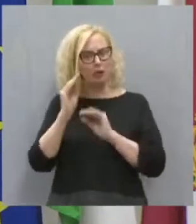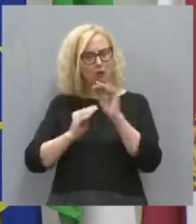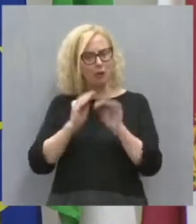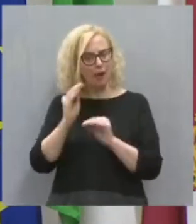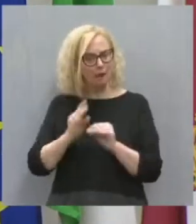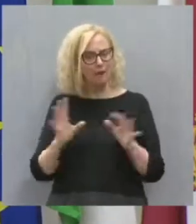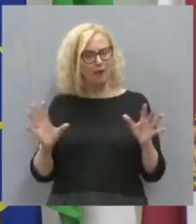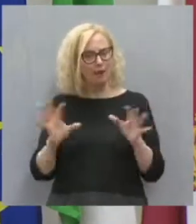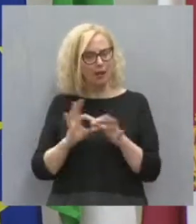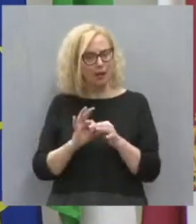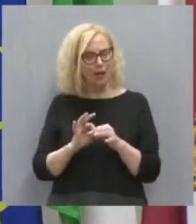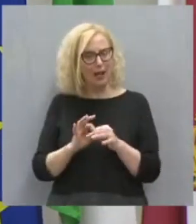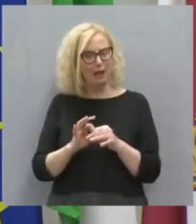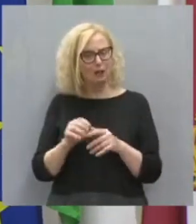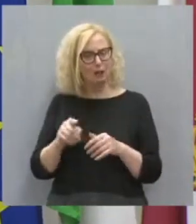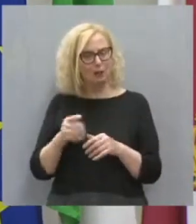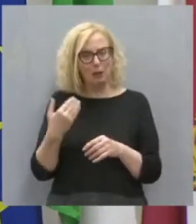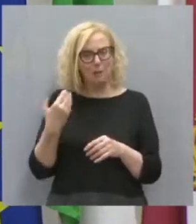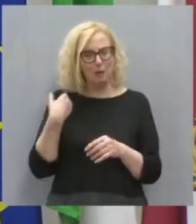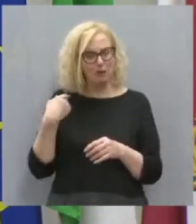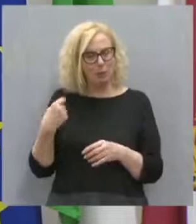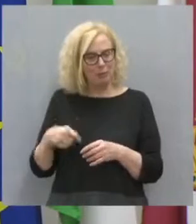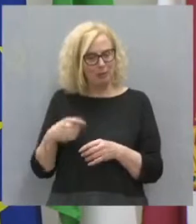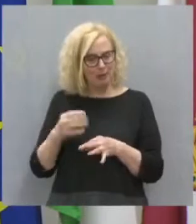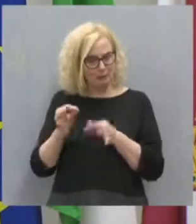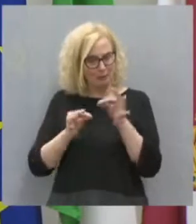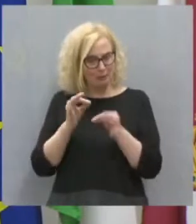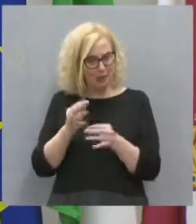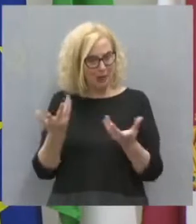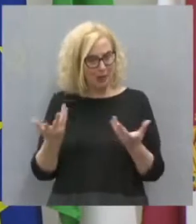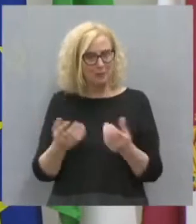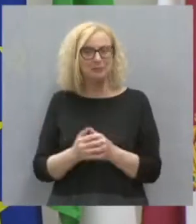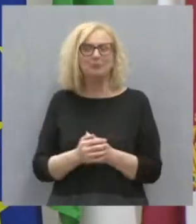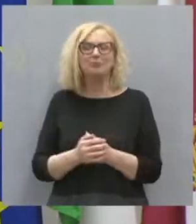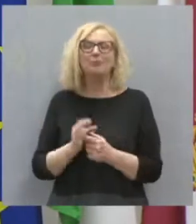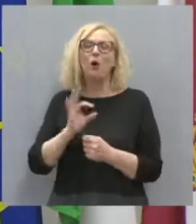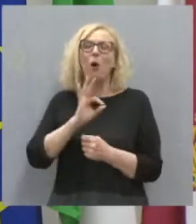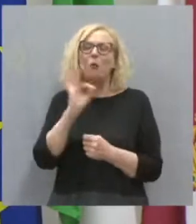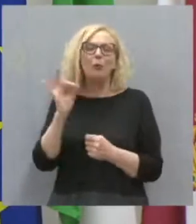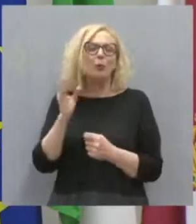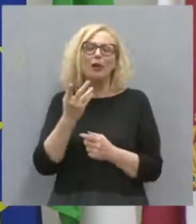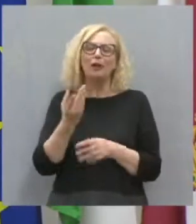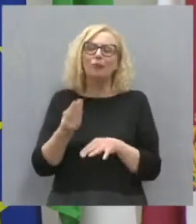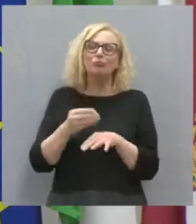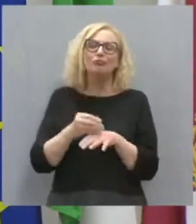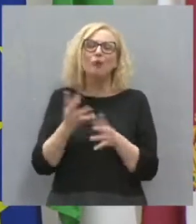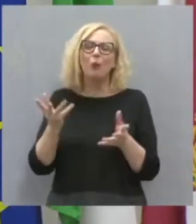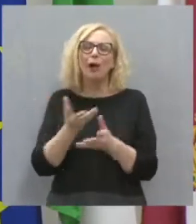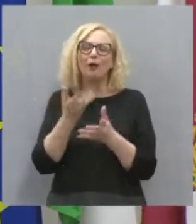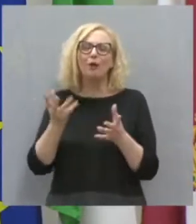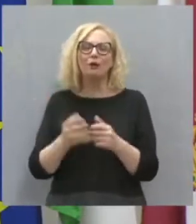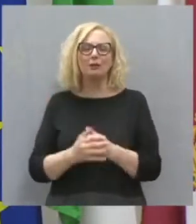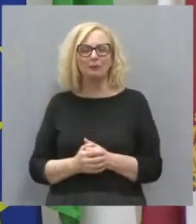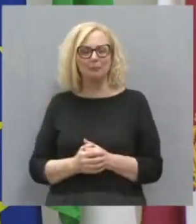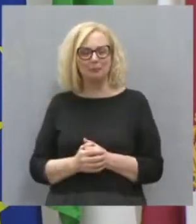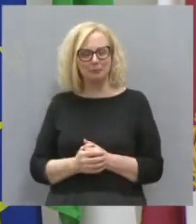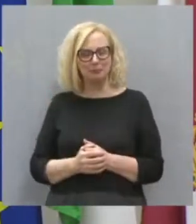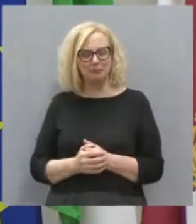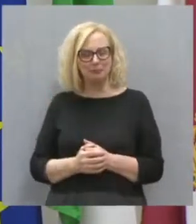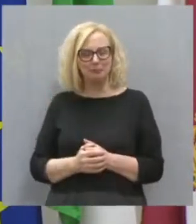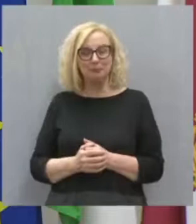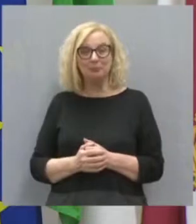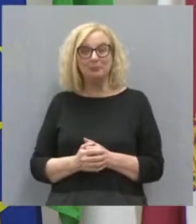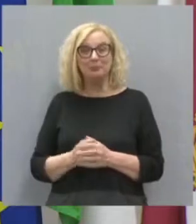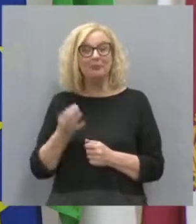relazione all'aspetto sottolineato poco fa dal presidente o se ci sono altre cose da aggiungere da parte vostra diversamente